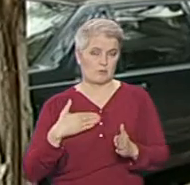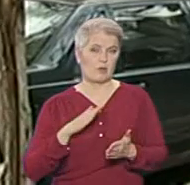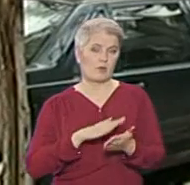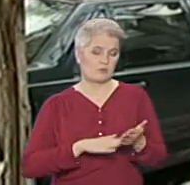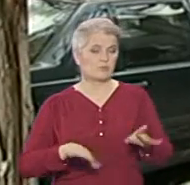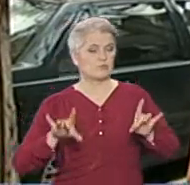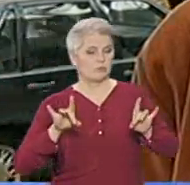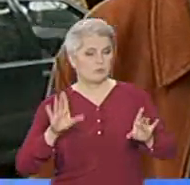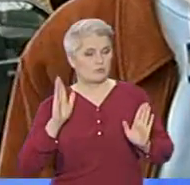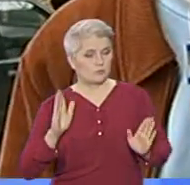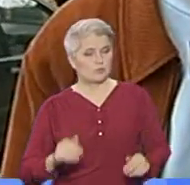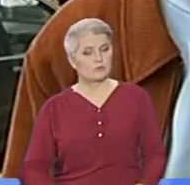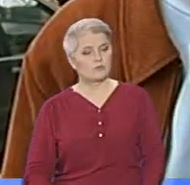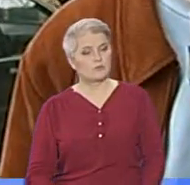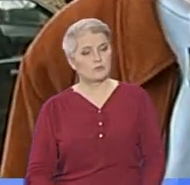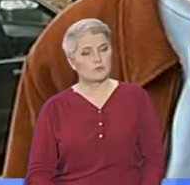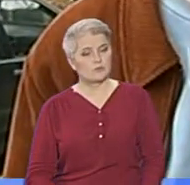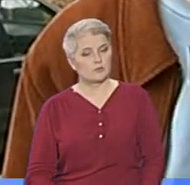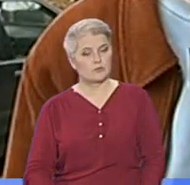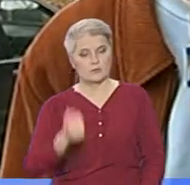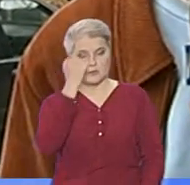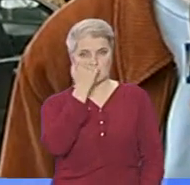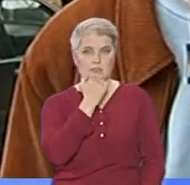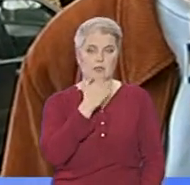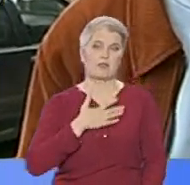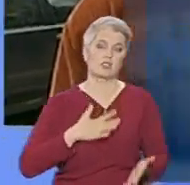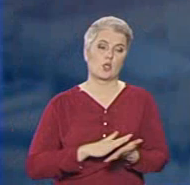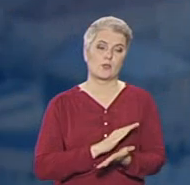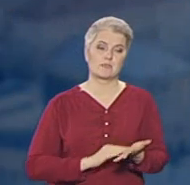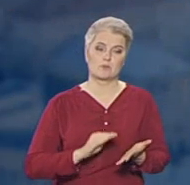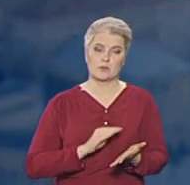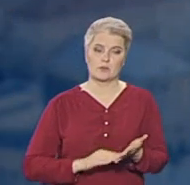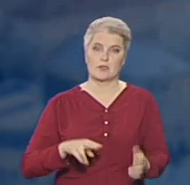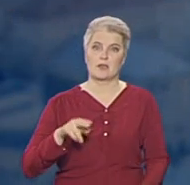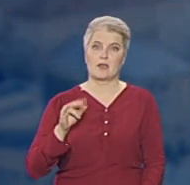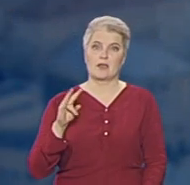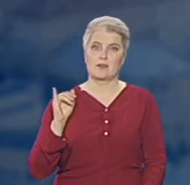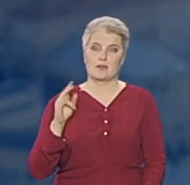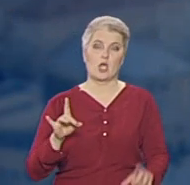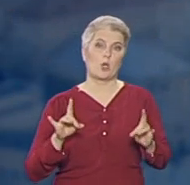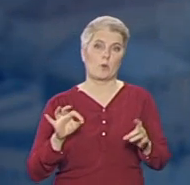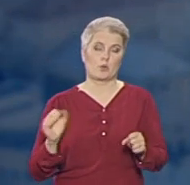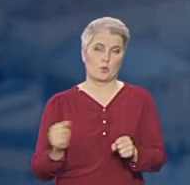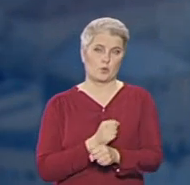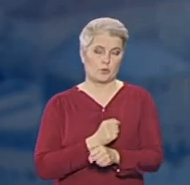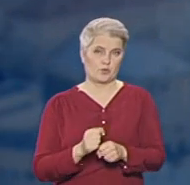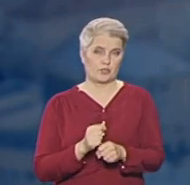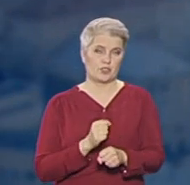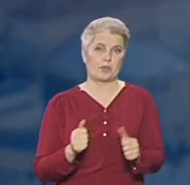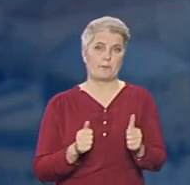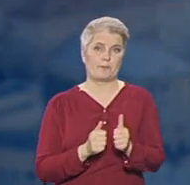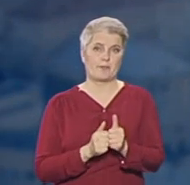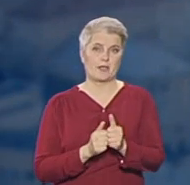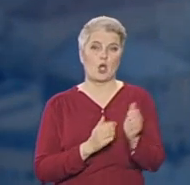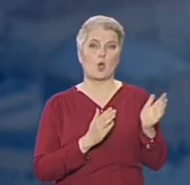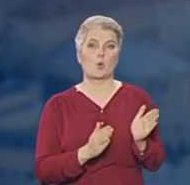вас у курсі справ. Олена? Дякую. Наш кореспондент Володимир Лінник розповів про сутички, які зчинилися біля